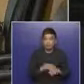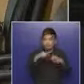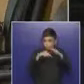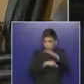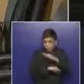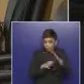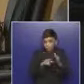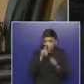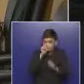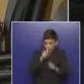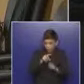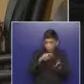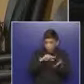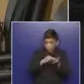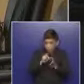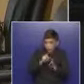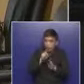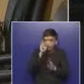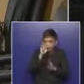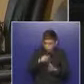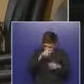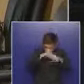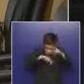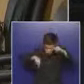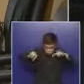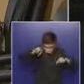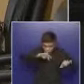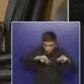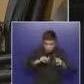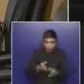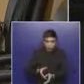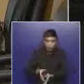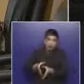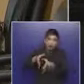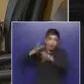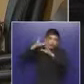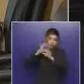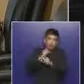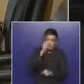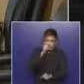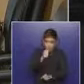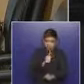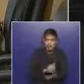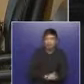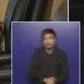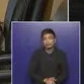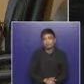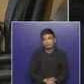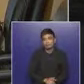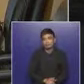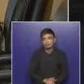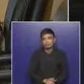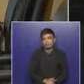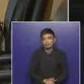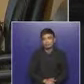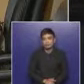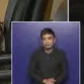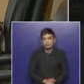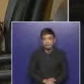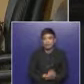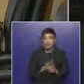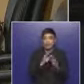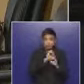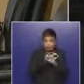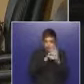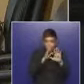องให้ตรวจสอบทานย้อนกลับได้มีส่วนร่วมเยอะๆแล้วก็มีความโปร่ง